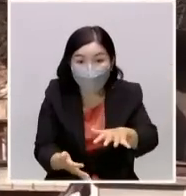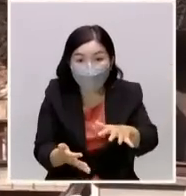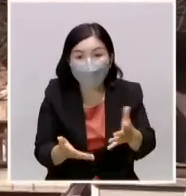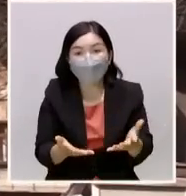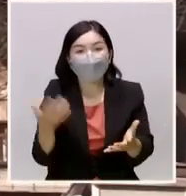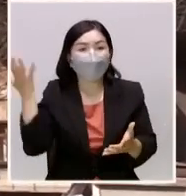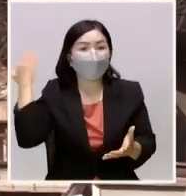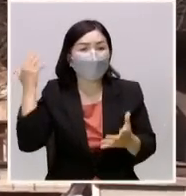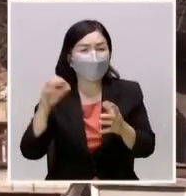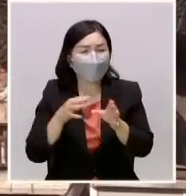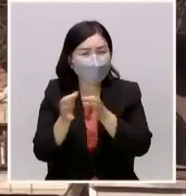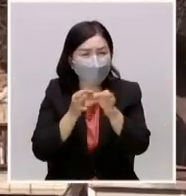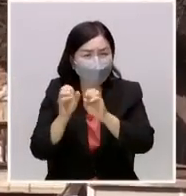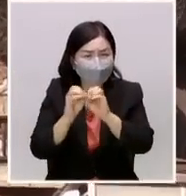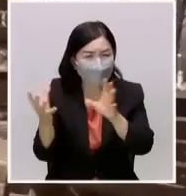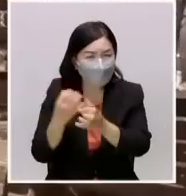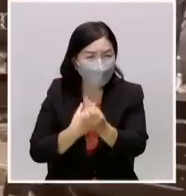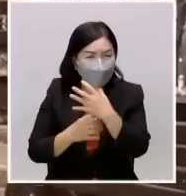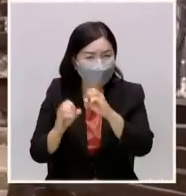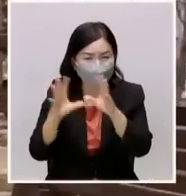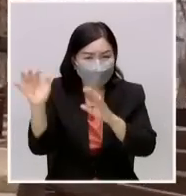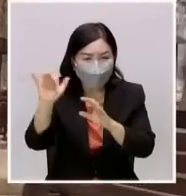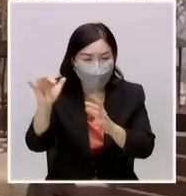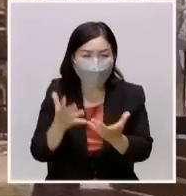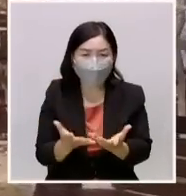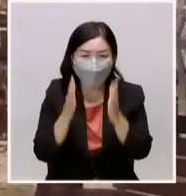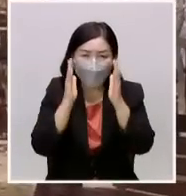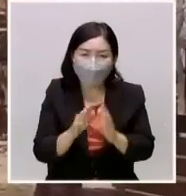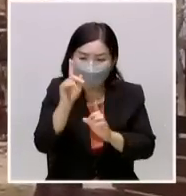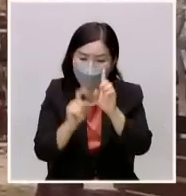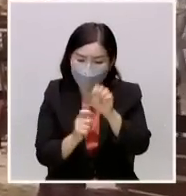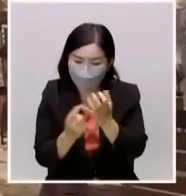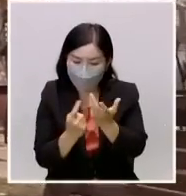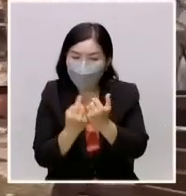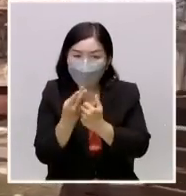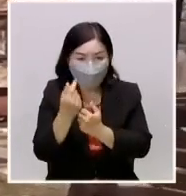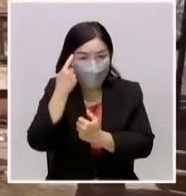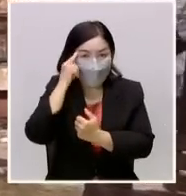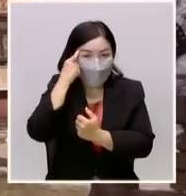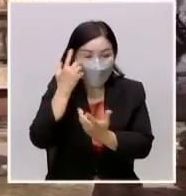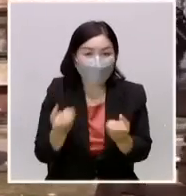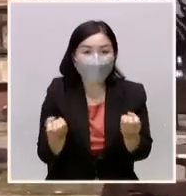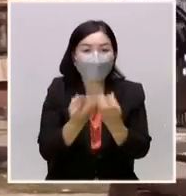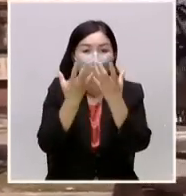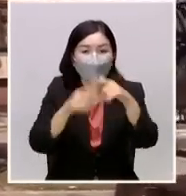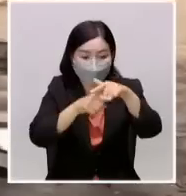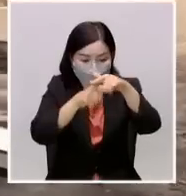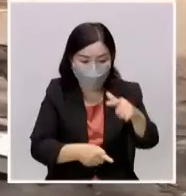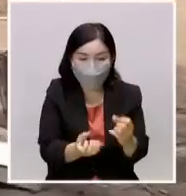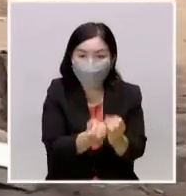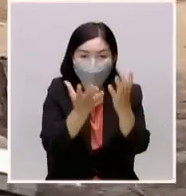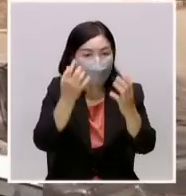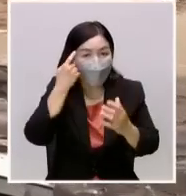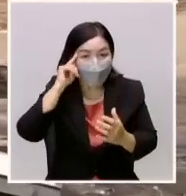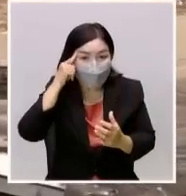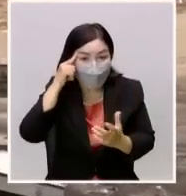รายละเอียดที่ชัดเจนเนื่องจากยังเป็นไปไม่ได้ที่จะระบุถึงจำนวนผู้เสียชีวิตที่แท้จริงหลังเกิดเหตุการณ์ดังกล่าวและยังไ